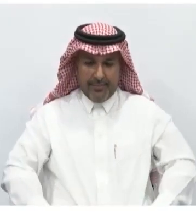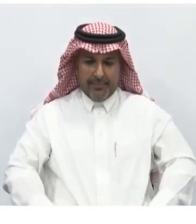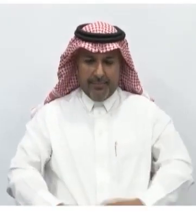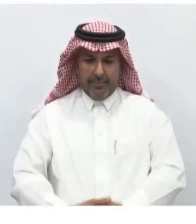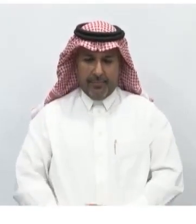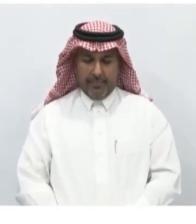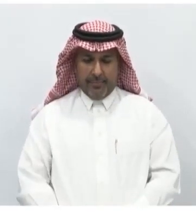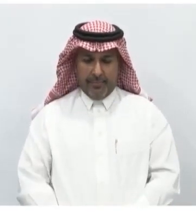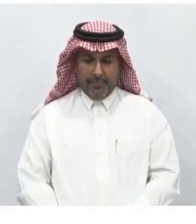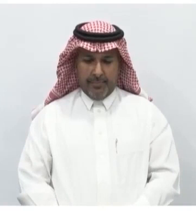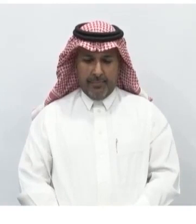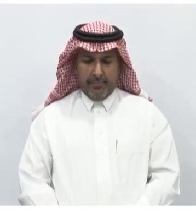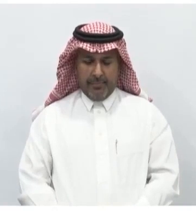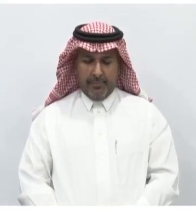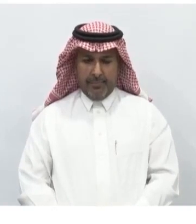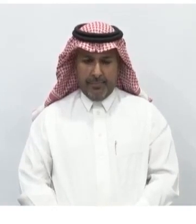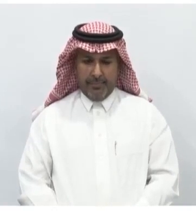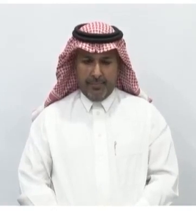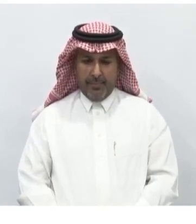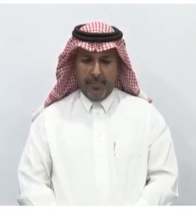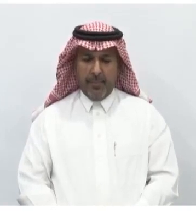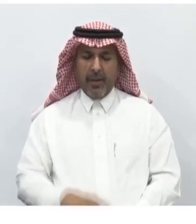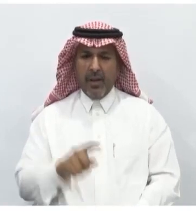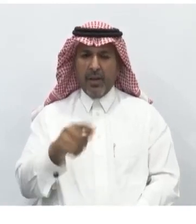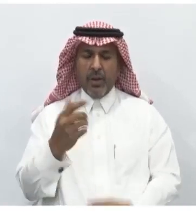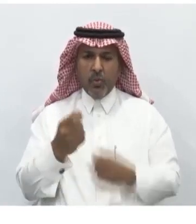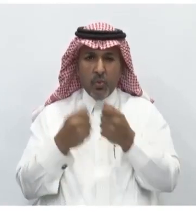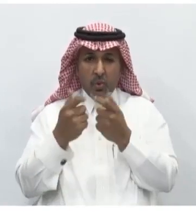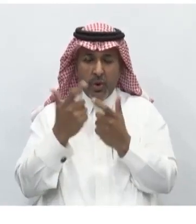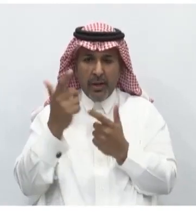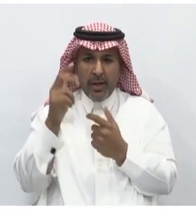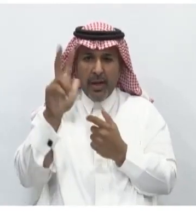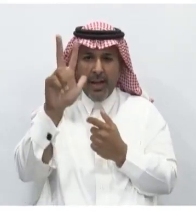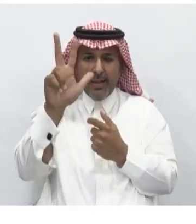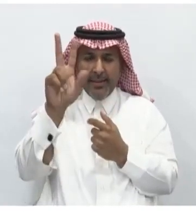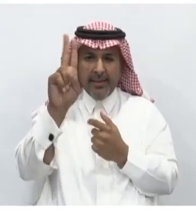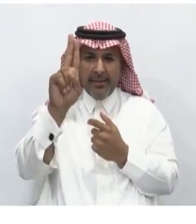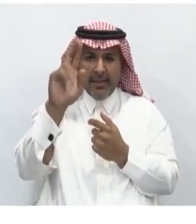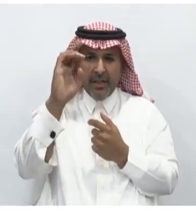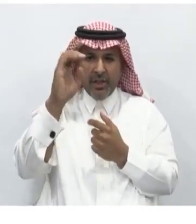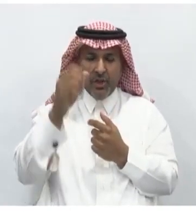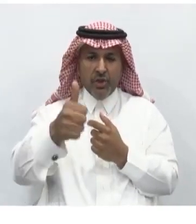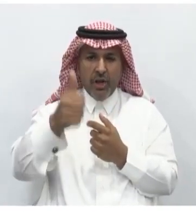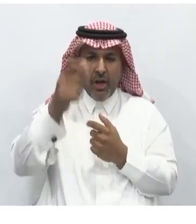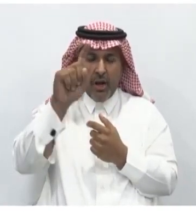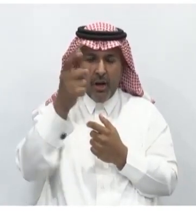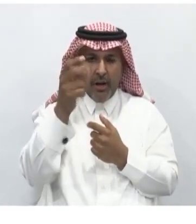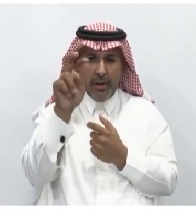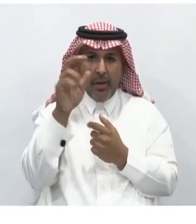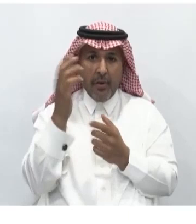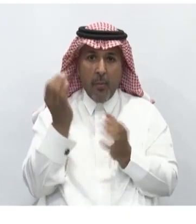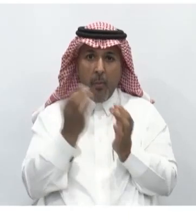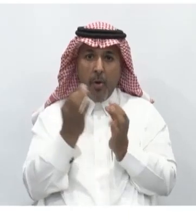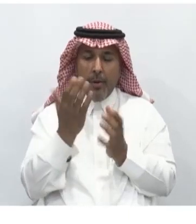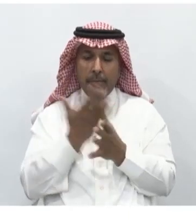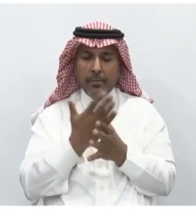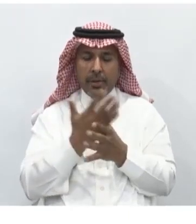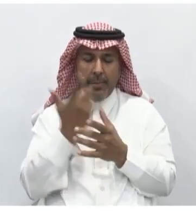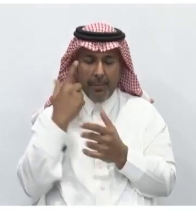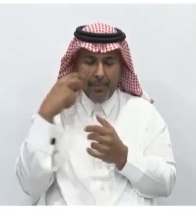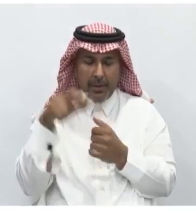بالنسبة للتطبيقات التجارية. ما سبب استخدامها في التجارة؟ لها قدرة. قدرة الملح